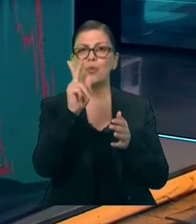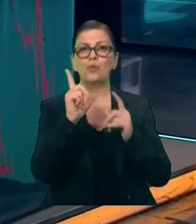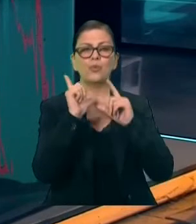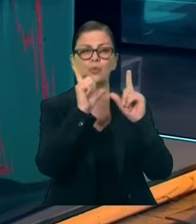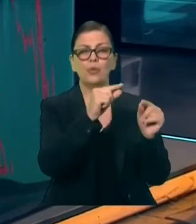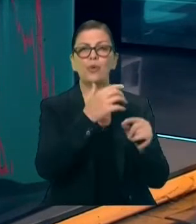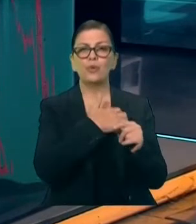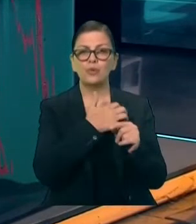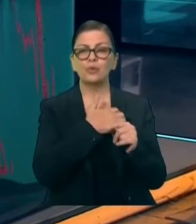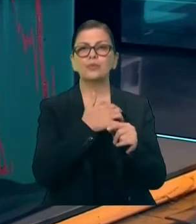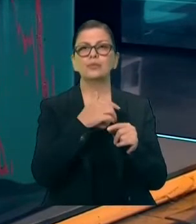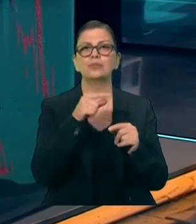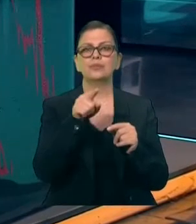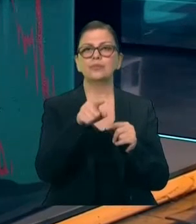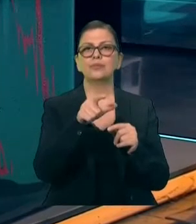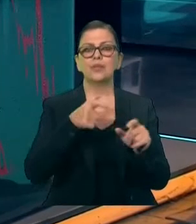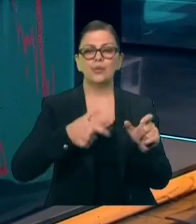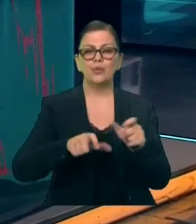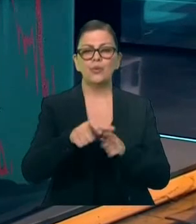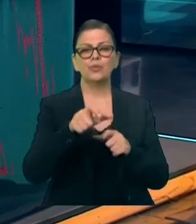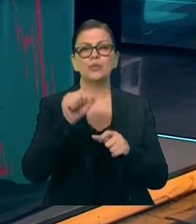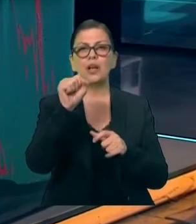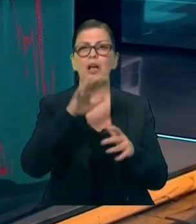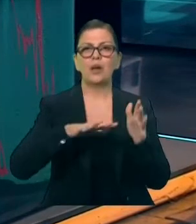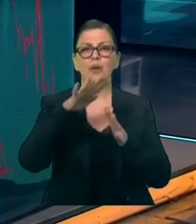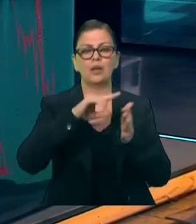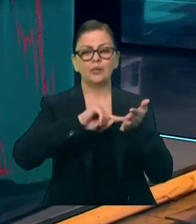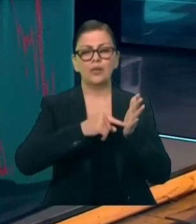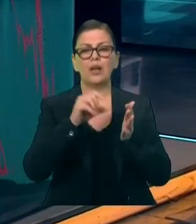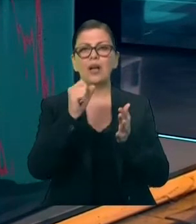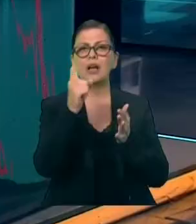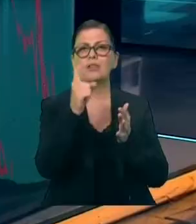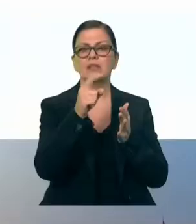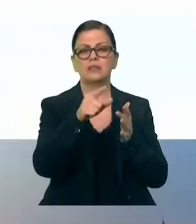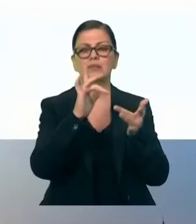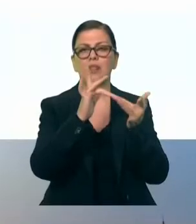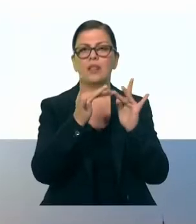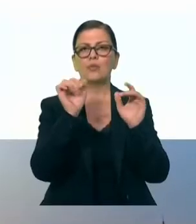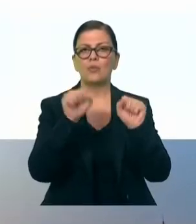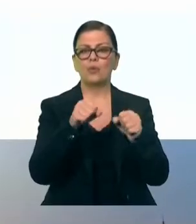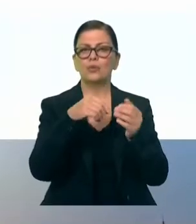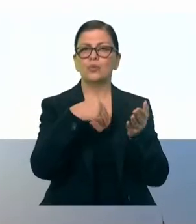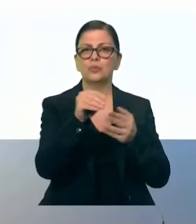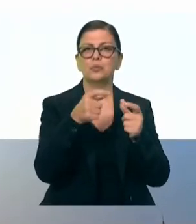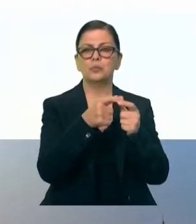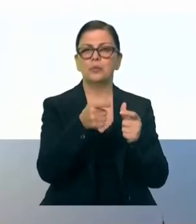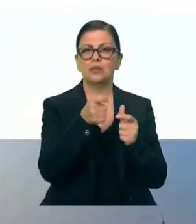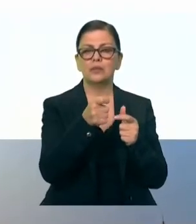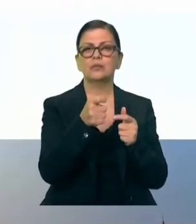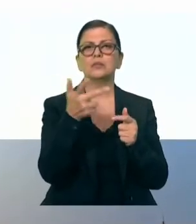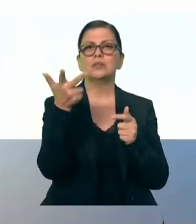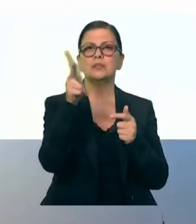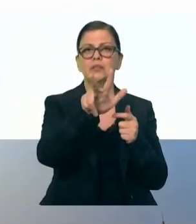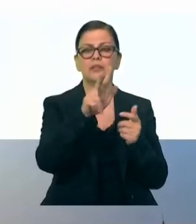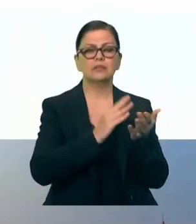üçün yaradılan yolumuz Qarabağa.az portalı istifadəyə verdib. Portalda vətəndaşlara 3 müxtəlif məkandan çıxış